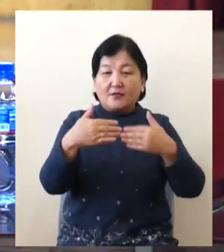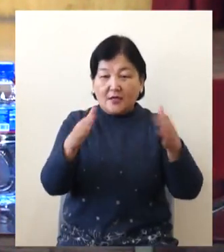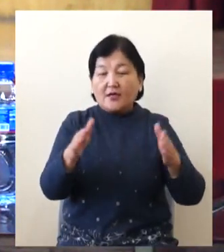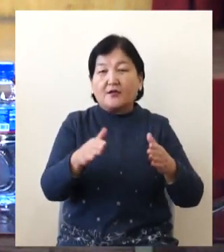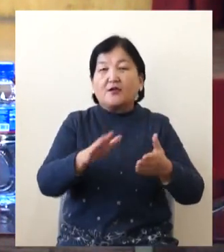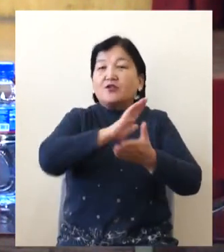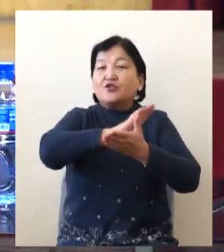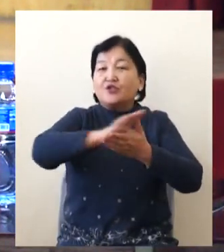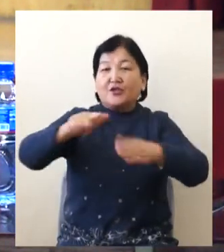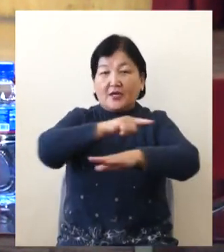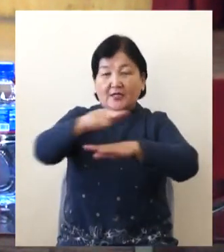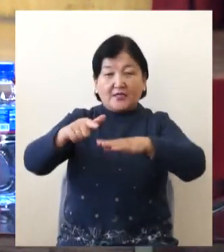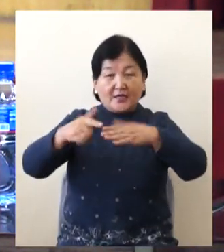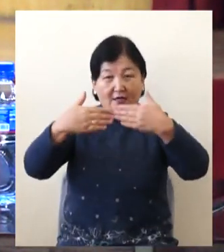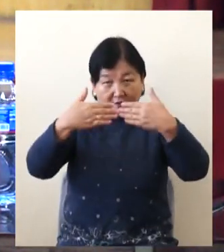нээхээр явсан.